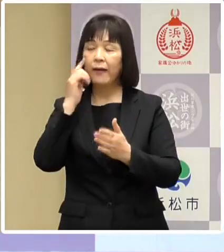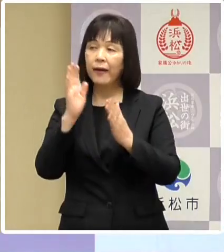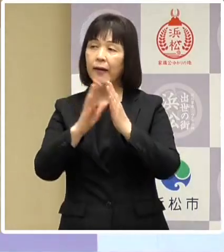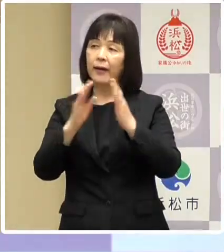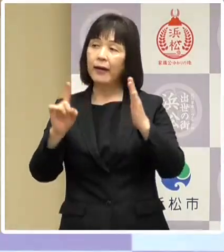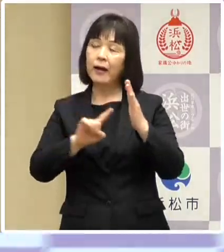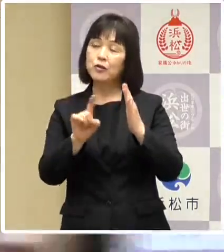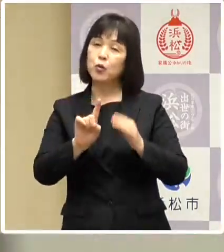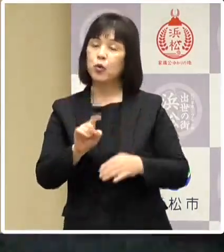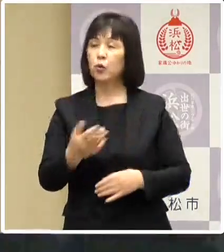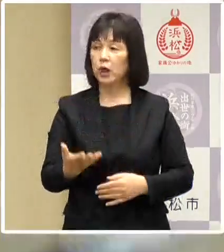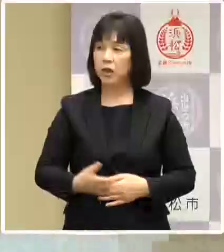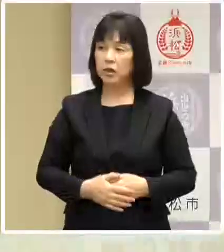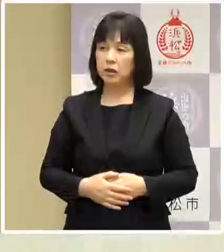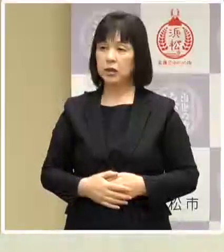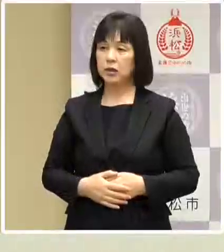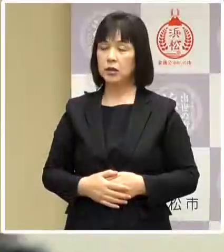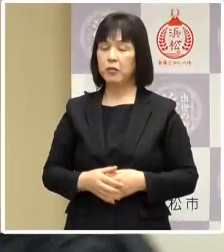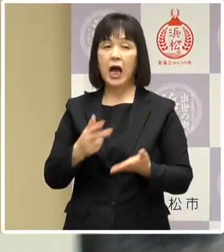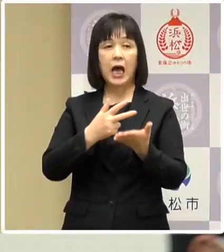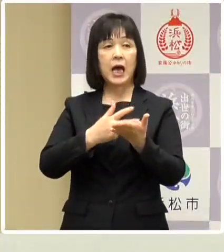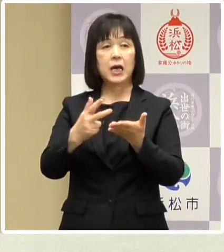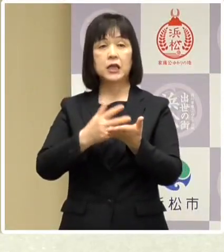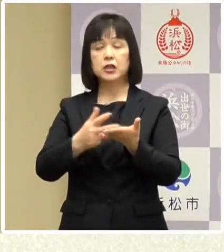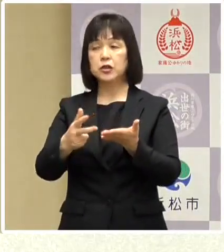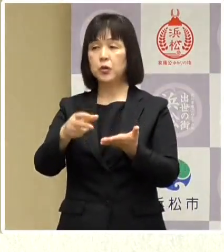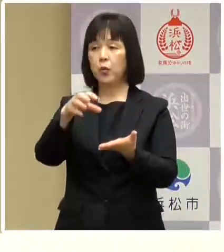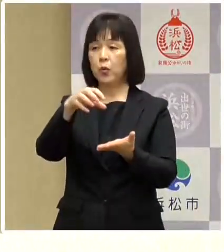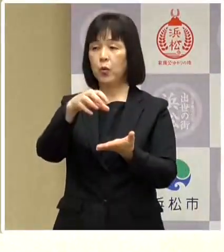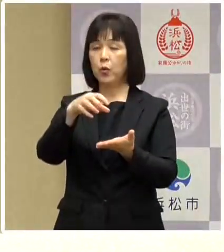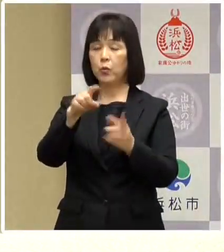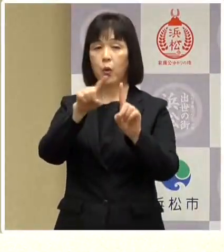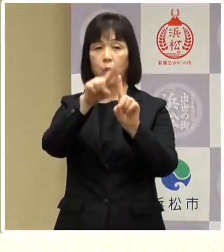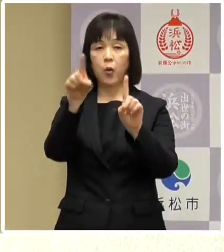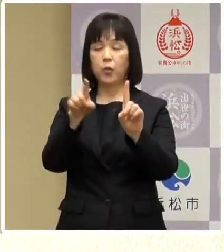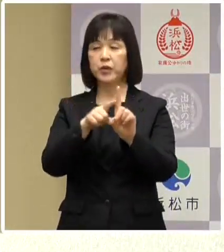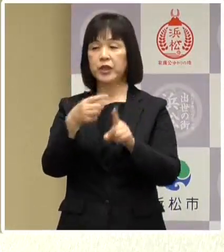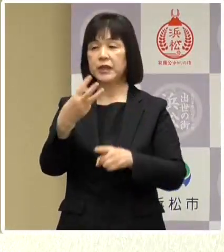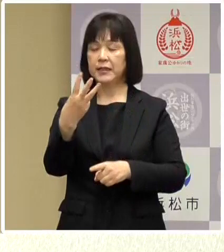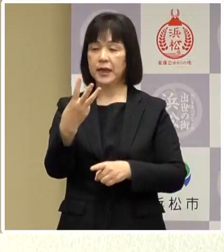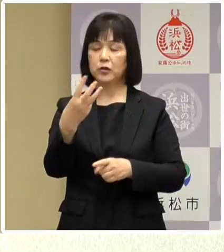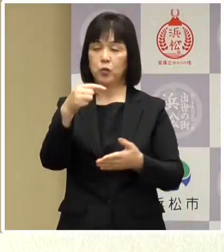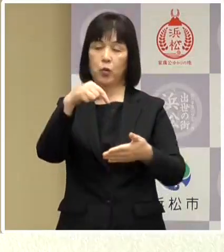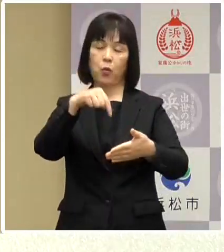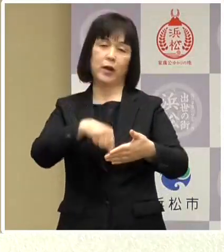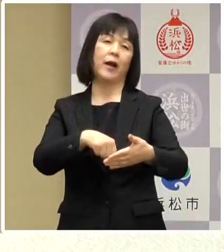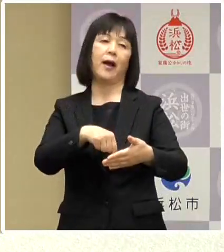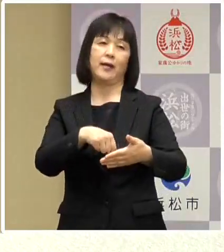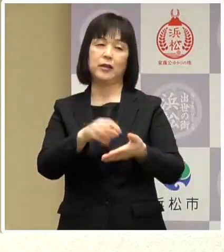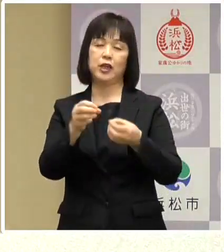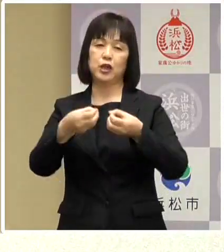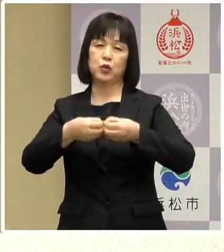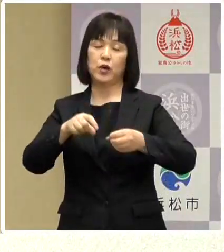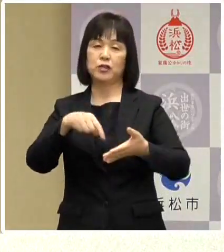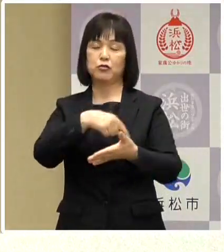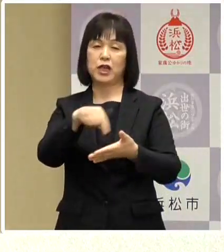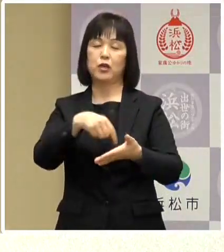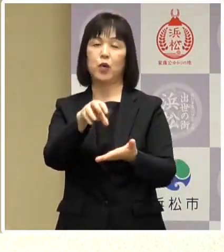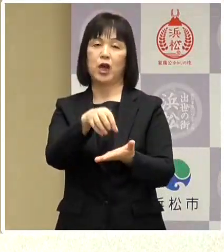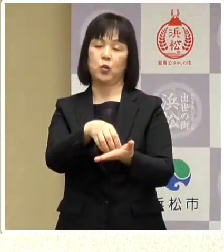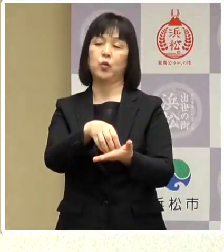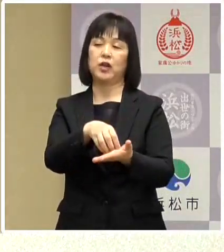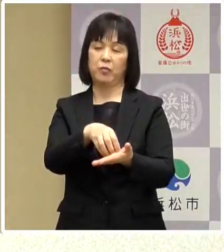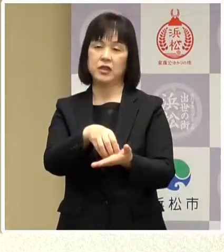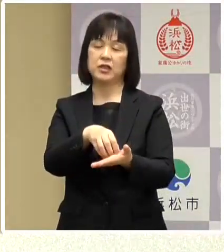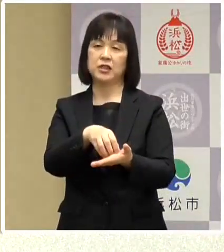。 お配りしている資料の、3ページ目のルートがあると思うんですけども、そこの下にパ